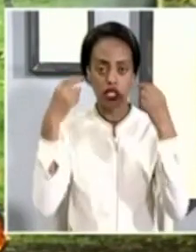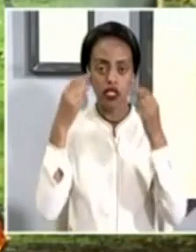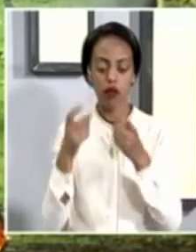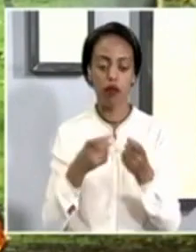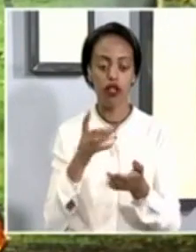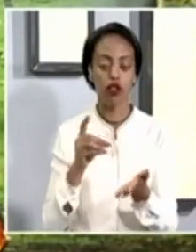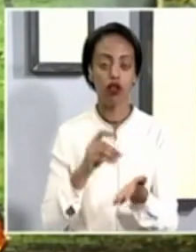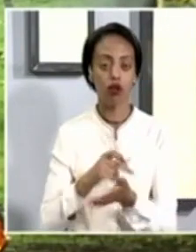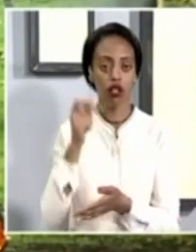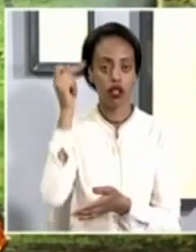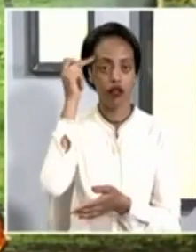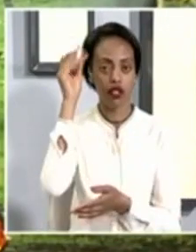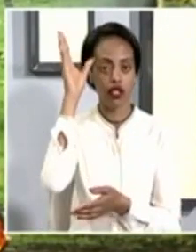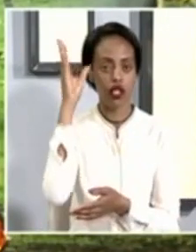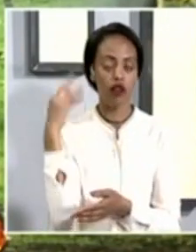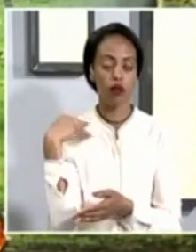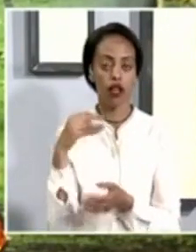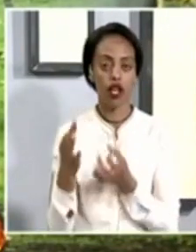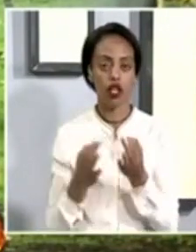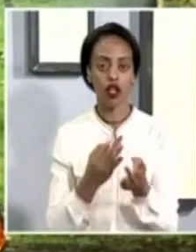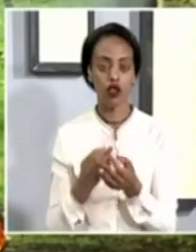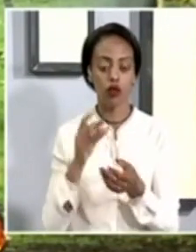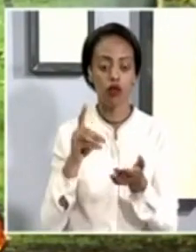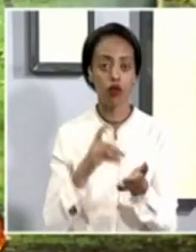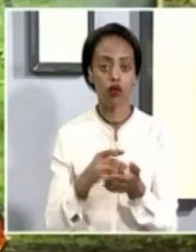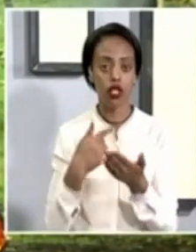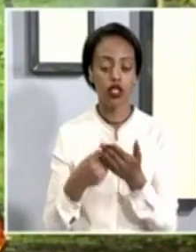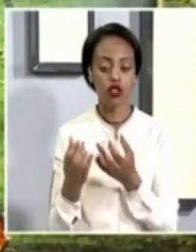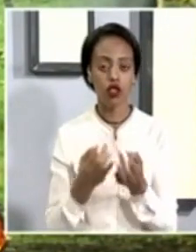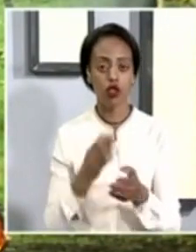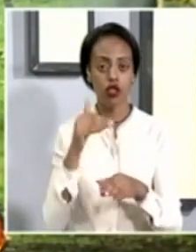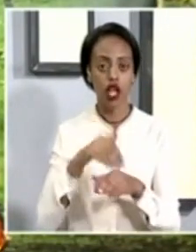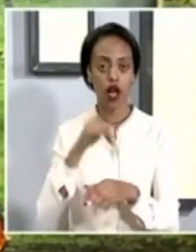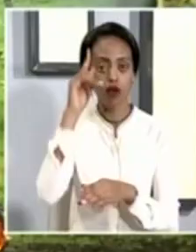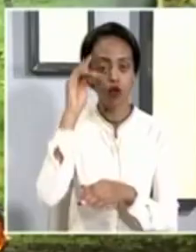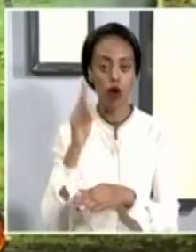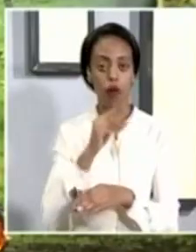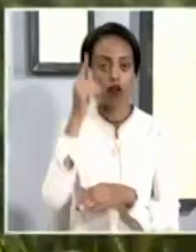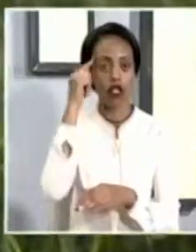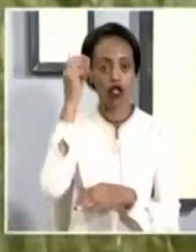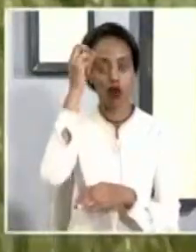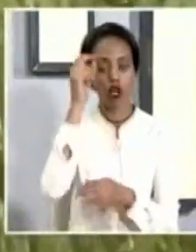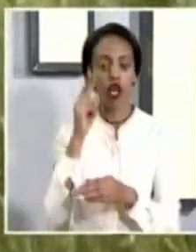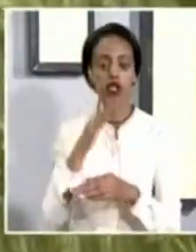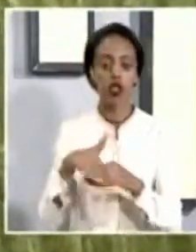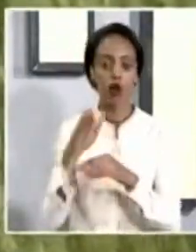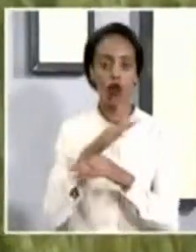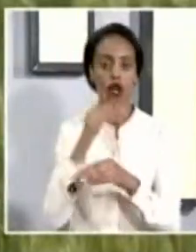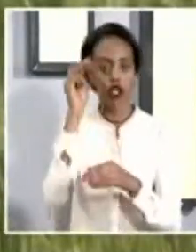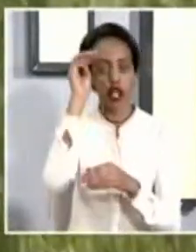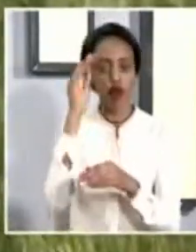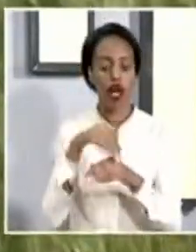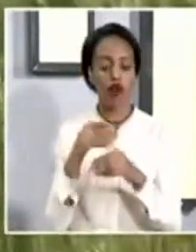ትግራይ ዶክተር ደብረፅዮን ገብረ ሚካኤል ገሊፆም ዶክተር ደብረፅዮን ነዚ ገለፁ ኣብ ዞባ ምብራቅ ትግራይ ወረዳ ክልተ ውላዕሎ ጣብያ ገንፈል